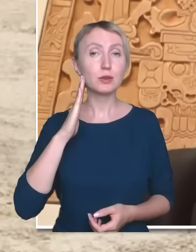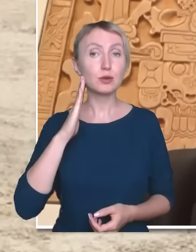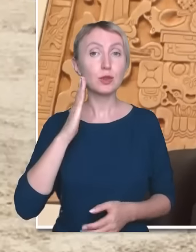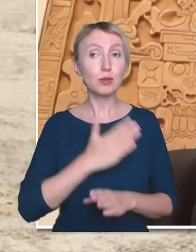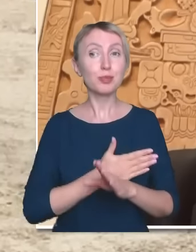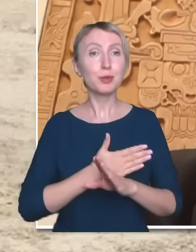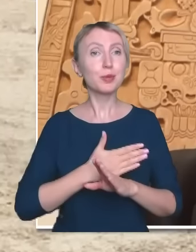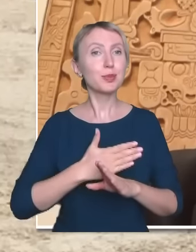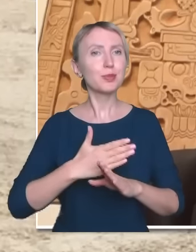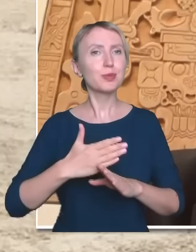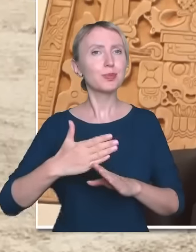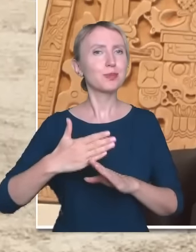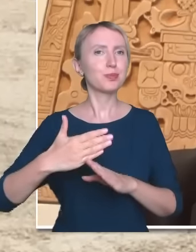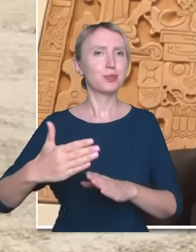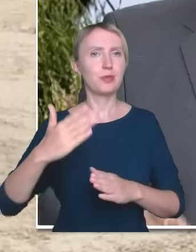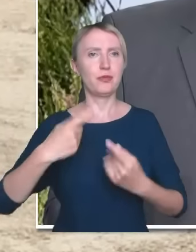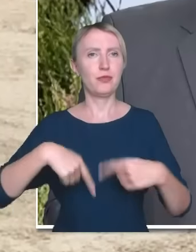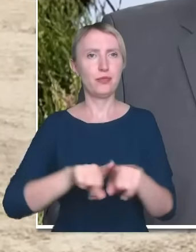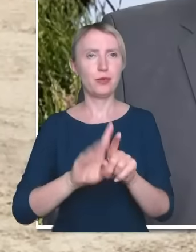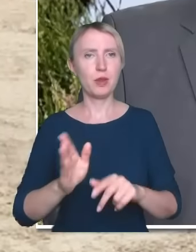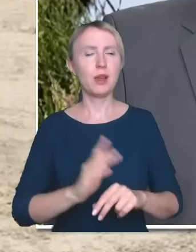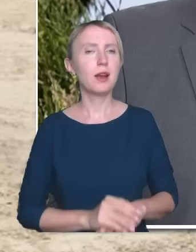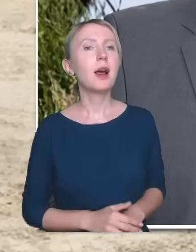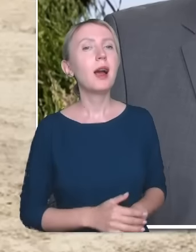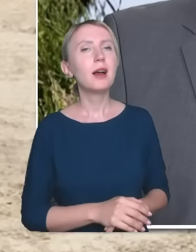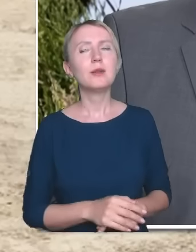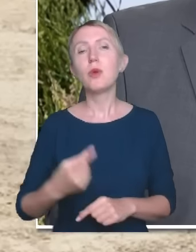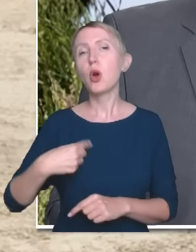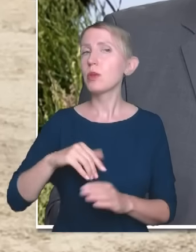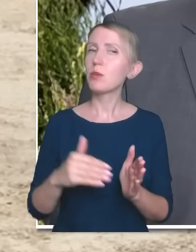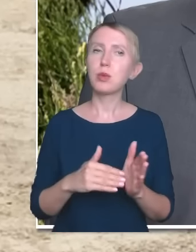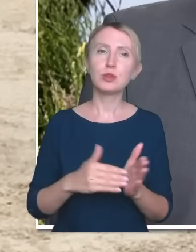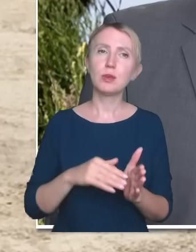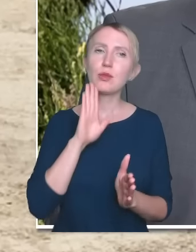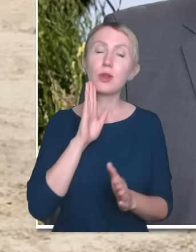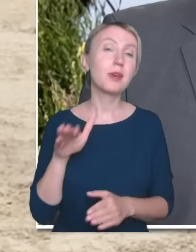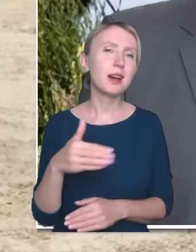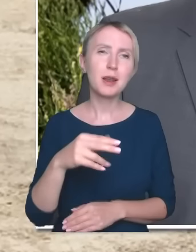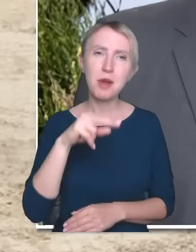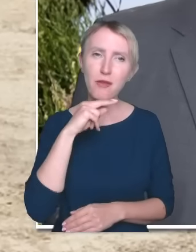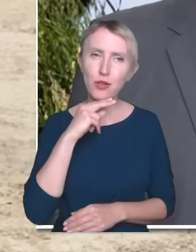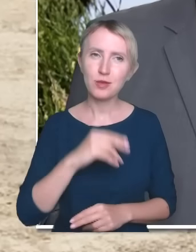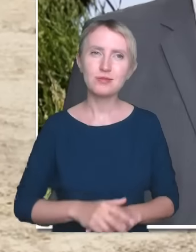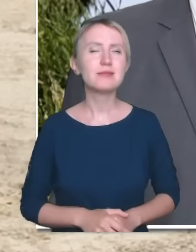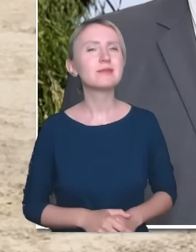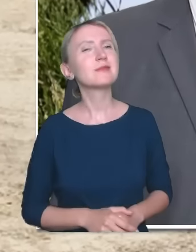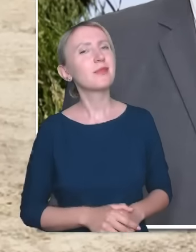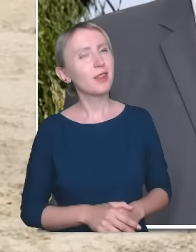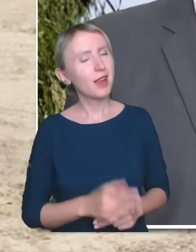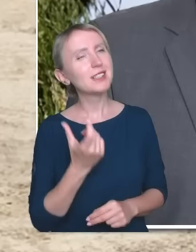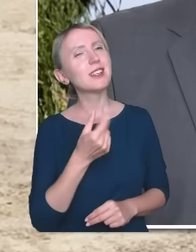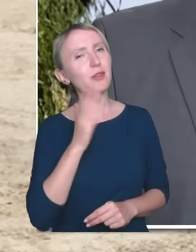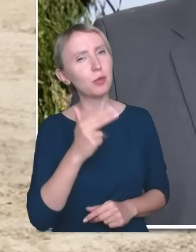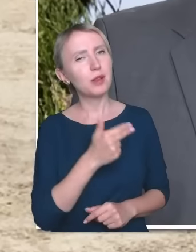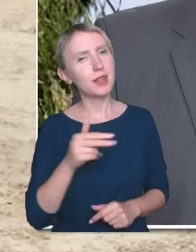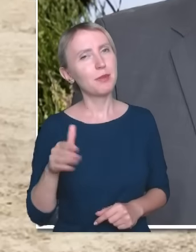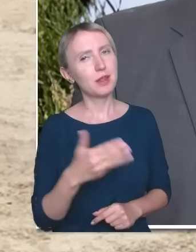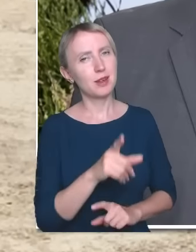sprawę do przodu. Bardzo serdecznie. Potrzebujemy jak ryba wodę. Przepraszam. O, zaraz będziemy o rybach